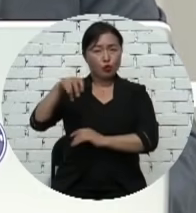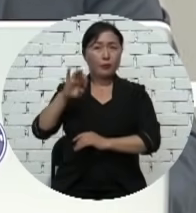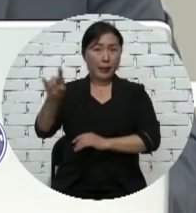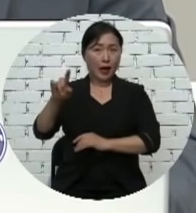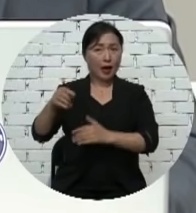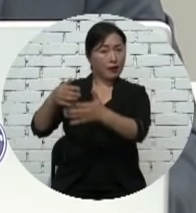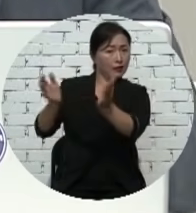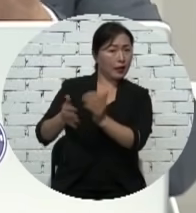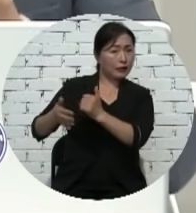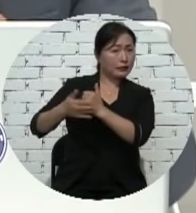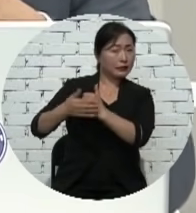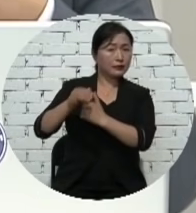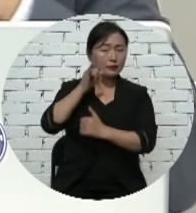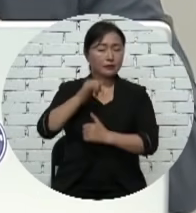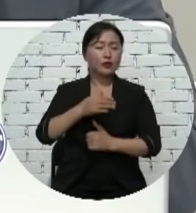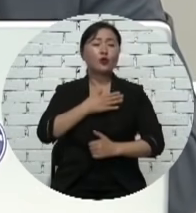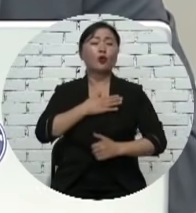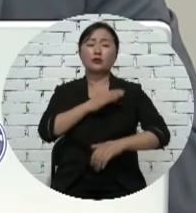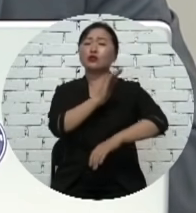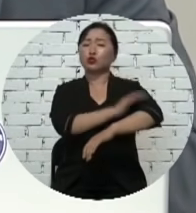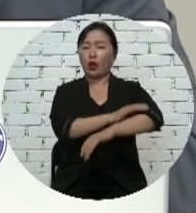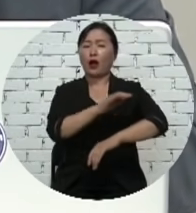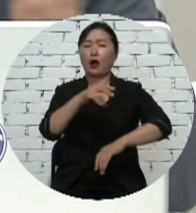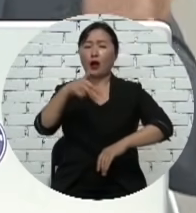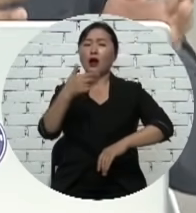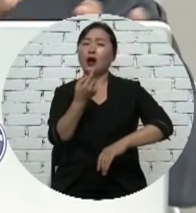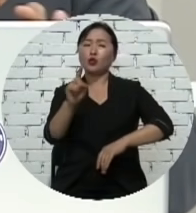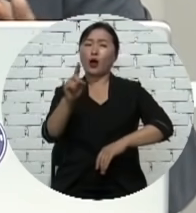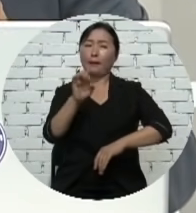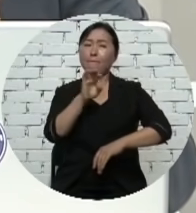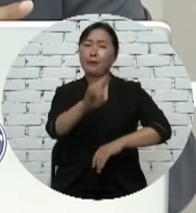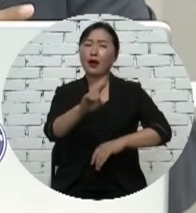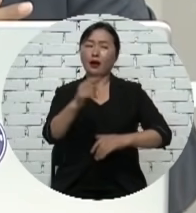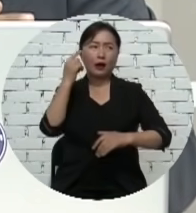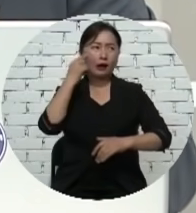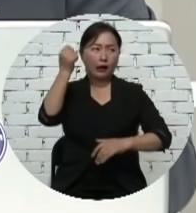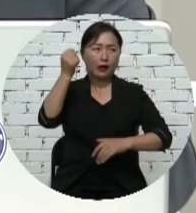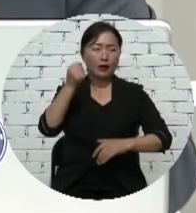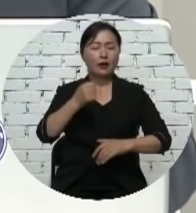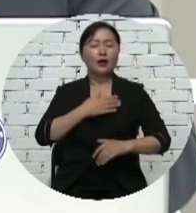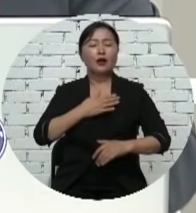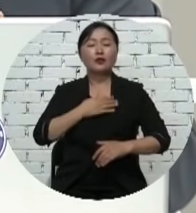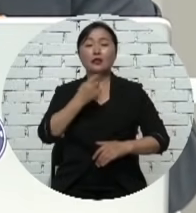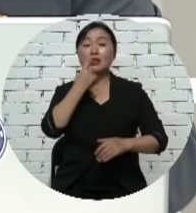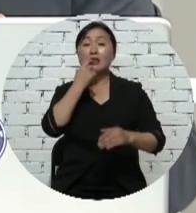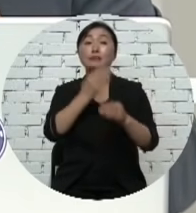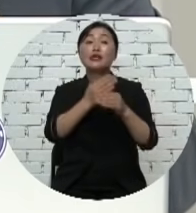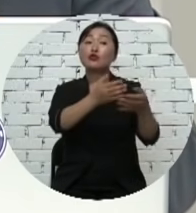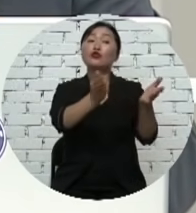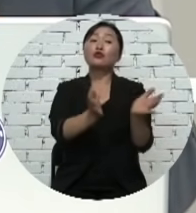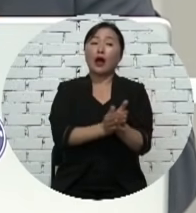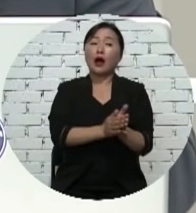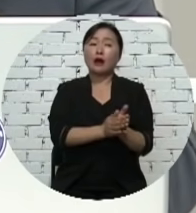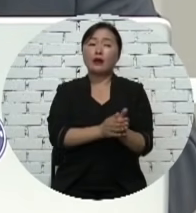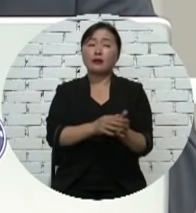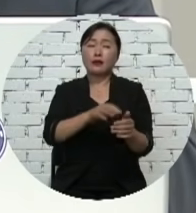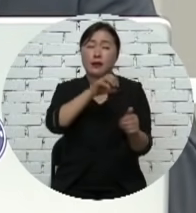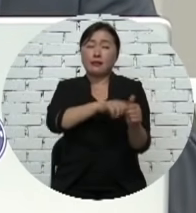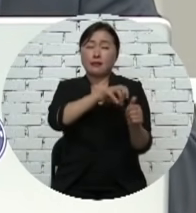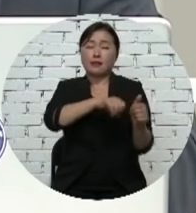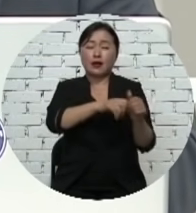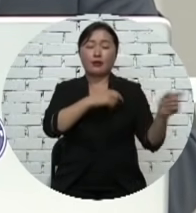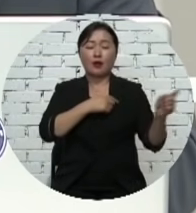좌파보다는. 아니, 그러면 나는 좌파라고 봤어요. 예. 나는 이게 민주당 표를 갈가먹는 거야. 민주당 표를 왜냐하면 민주당도 퍼주는